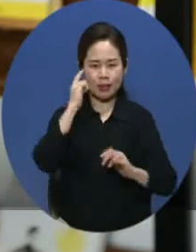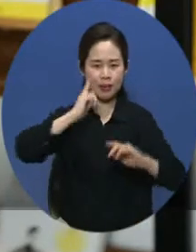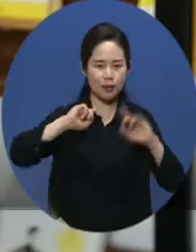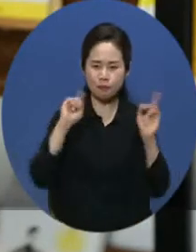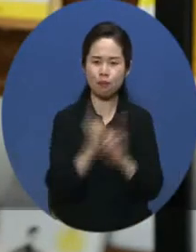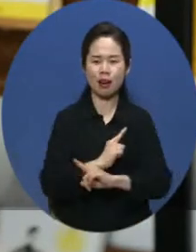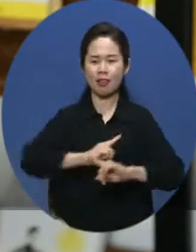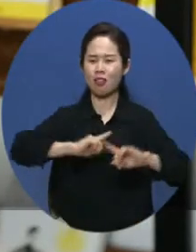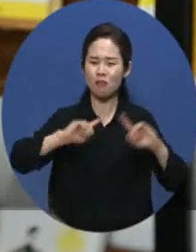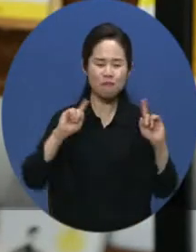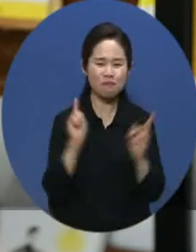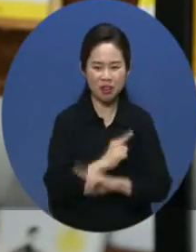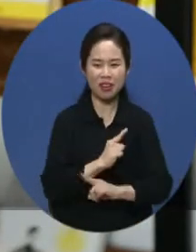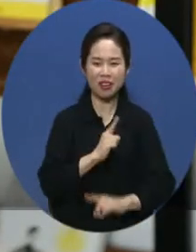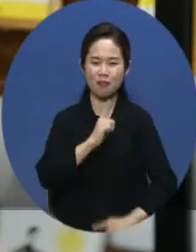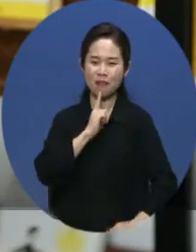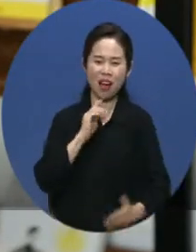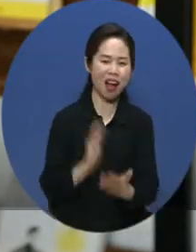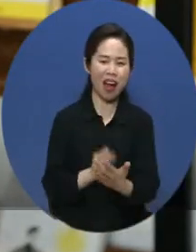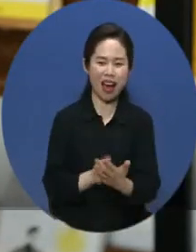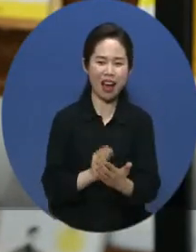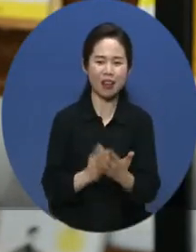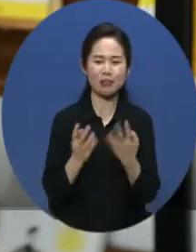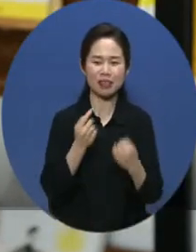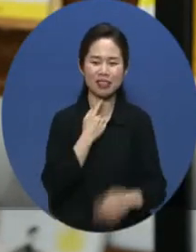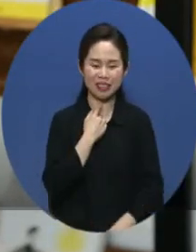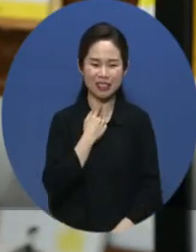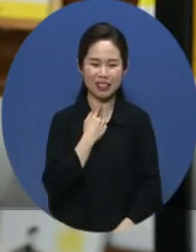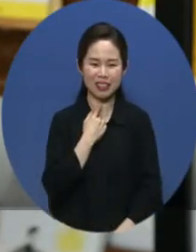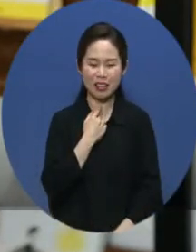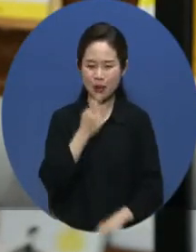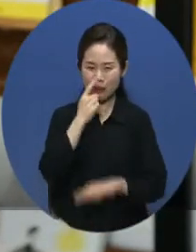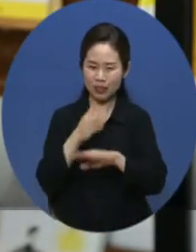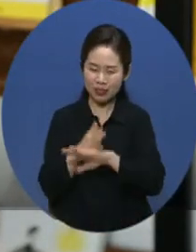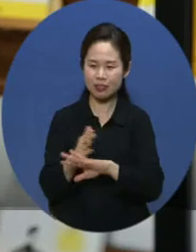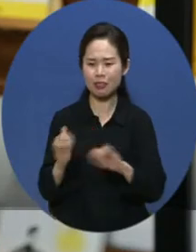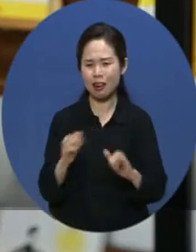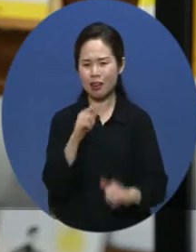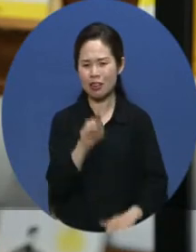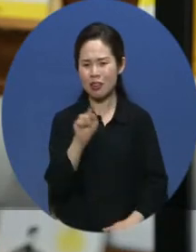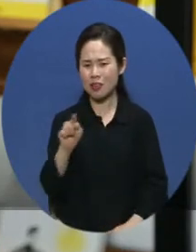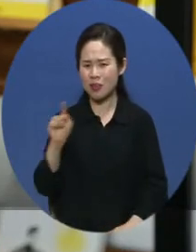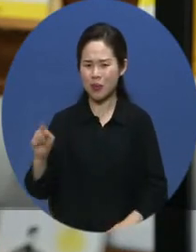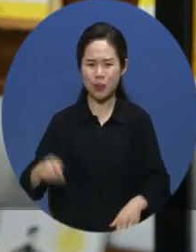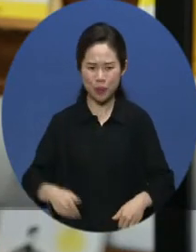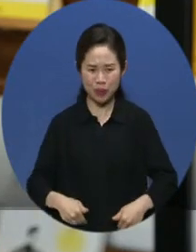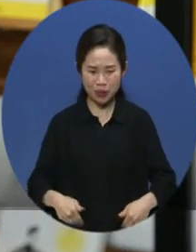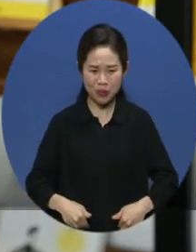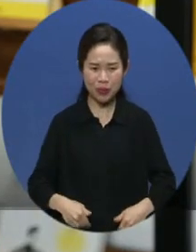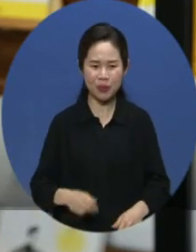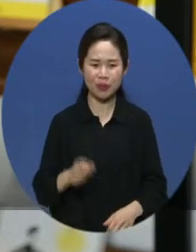된다라 이런 말들을 굉장히 많이 했거든요. 느린 학습자들한테도 이런 게 필요하고